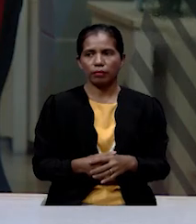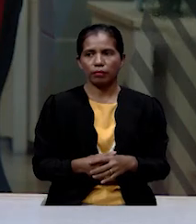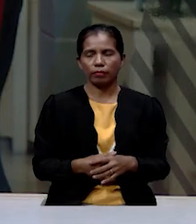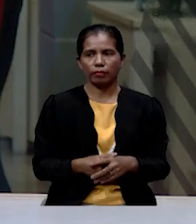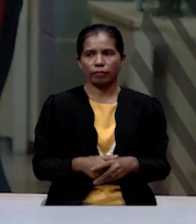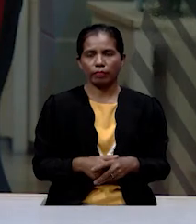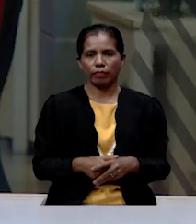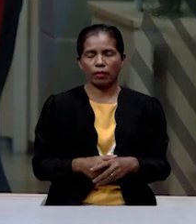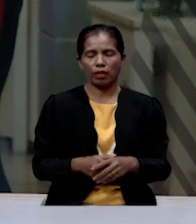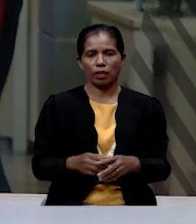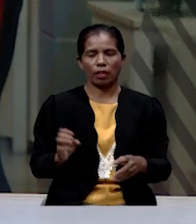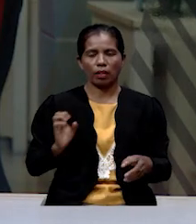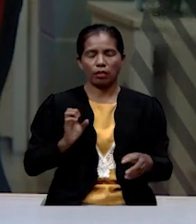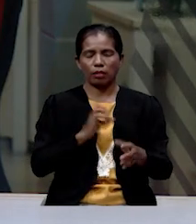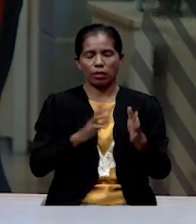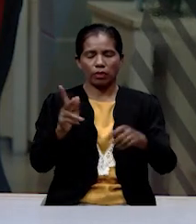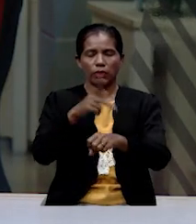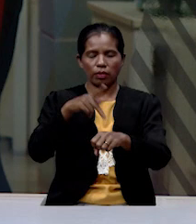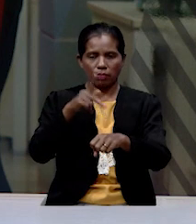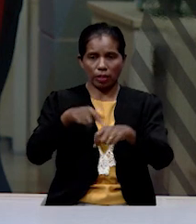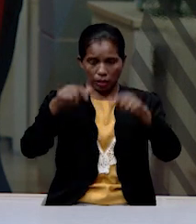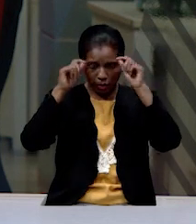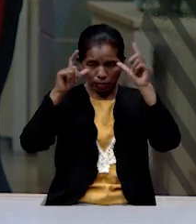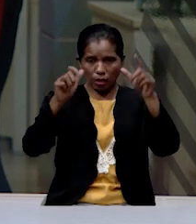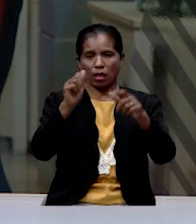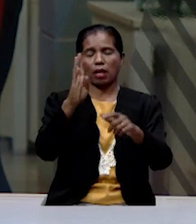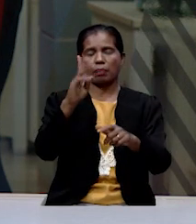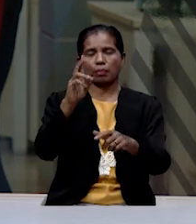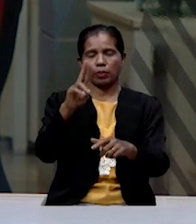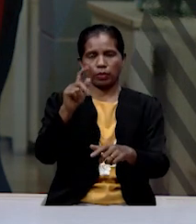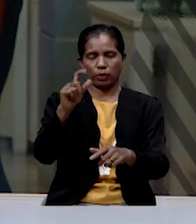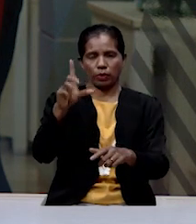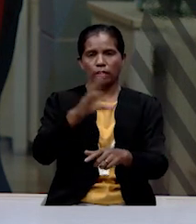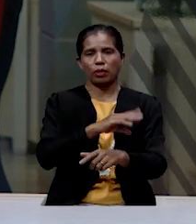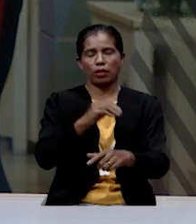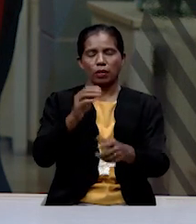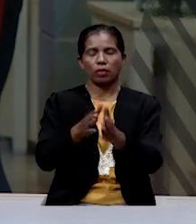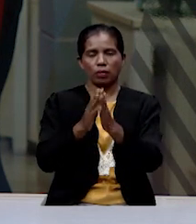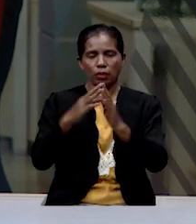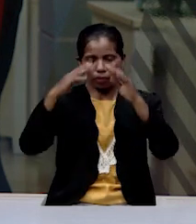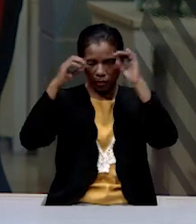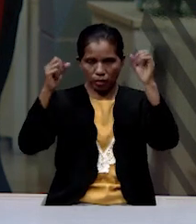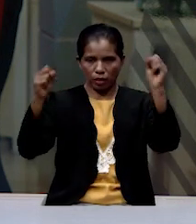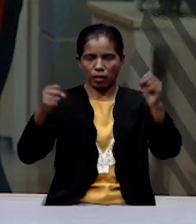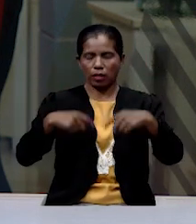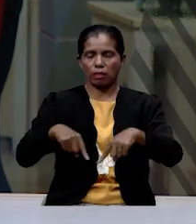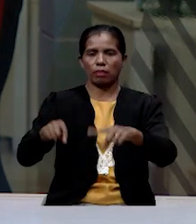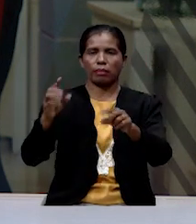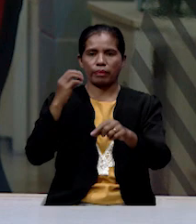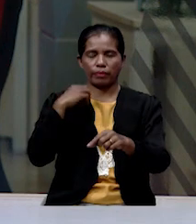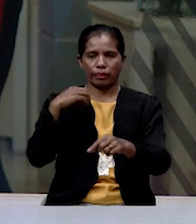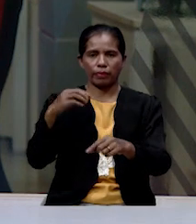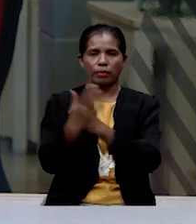Embaixador Filipina e Timor-Leste, Abdul Maid Kira Muin, despede Presidente da República, José Ramos Horta.